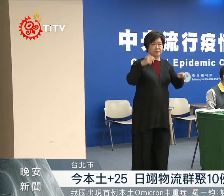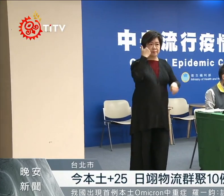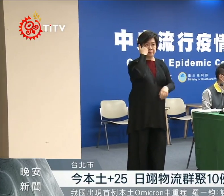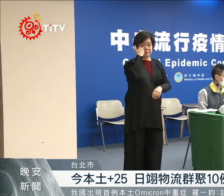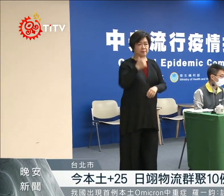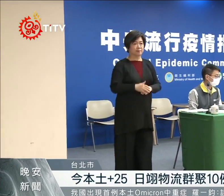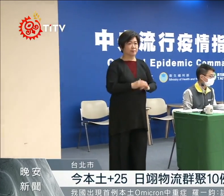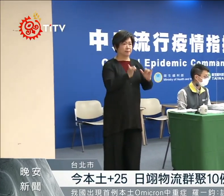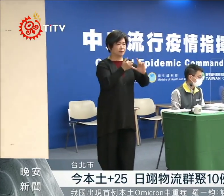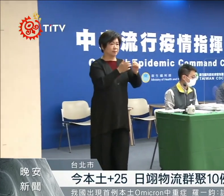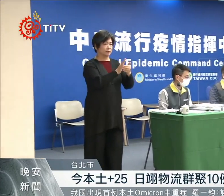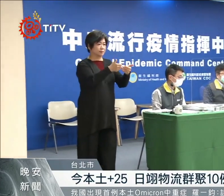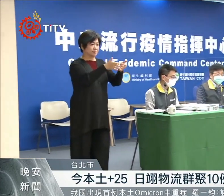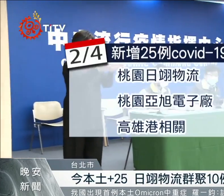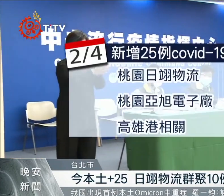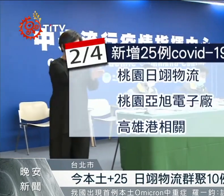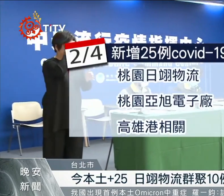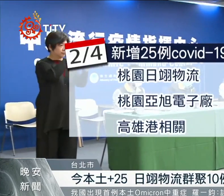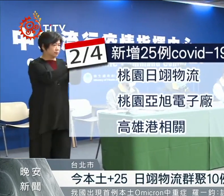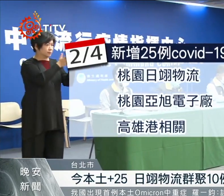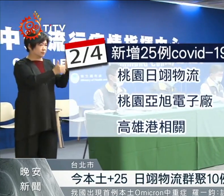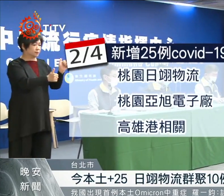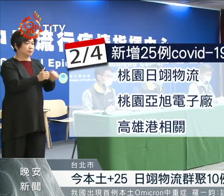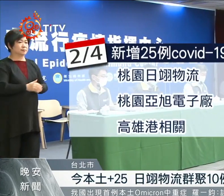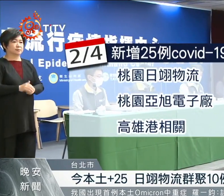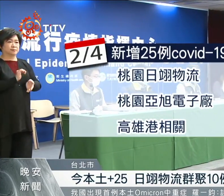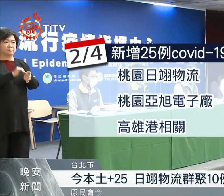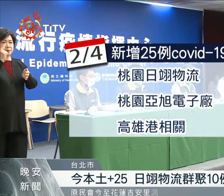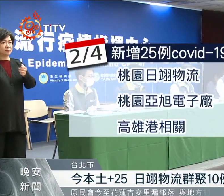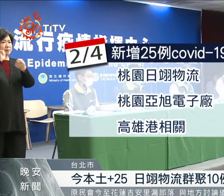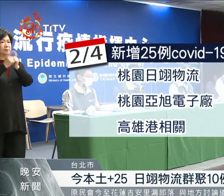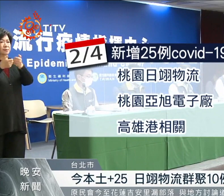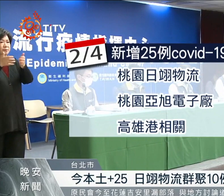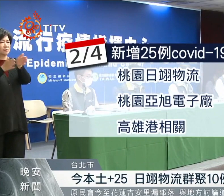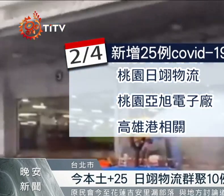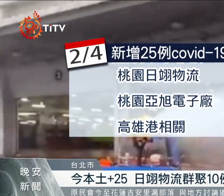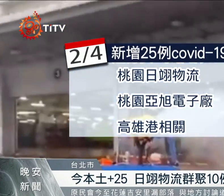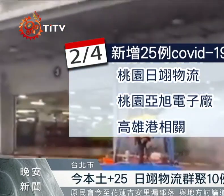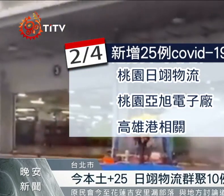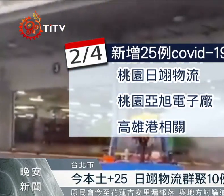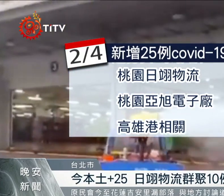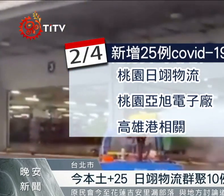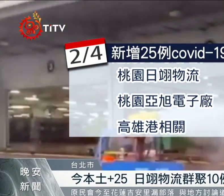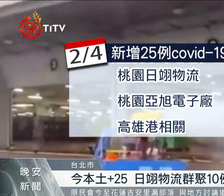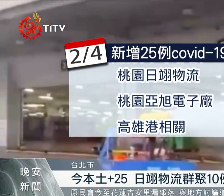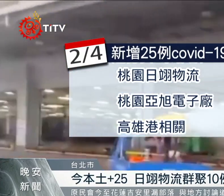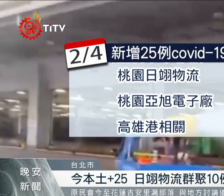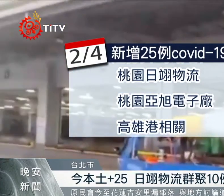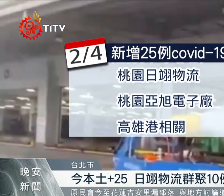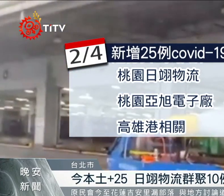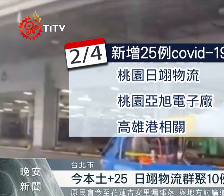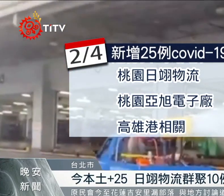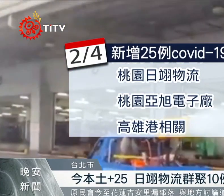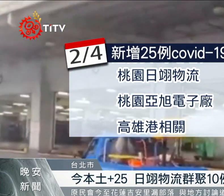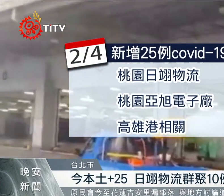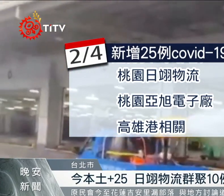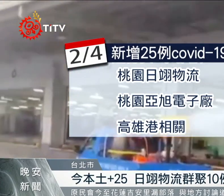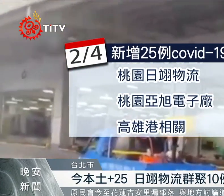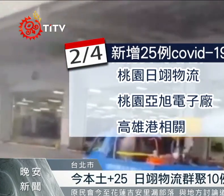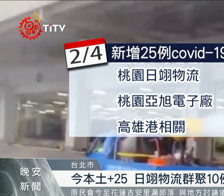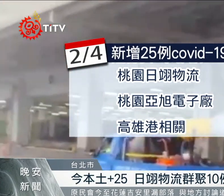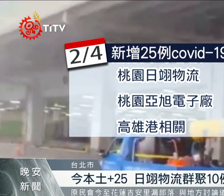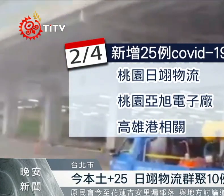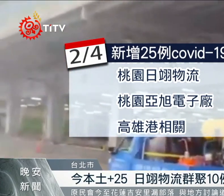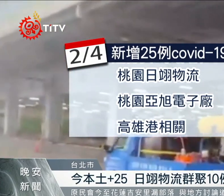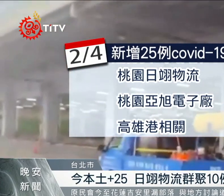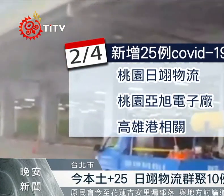四号国内新增25例本土个案，其中包含桃园日益物流相关增加10例，桃园雅旭电池厂增加1例，而高雄港